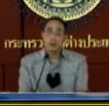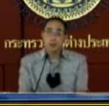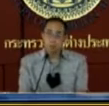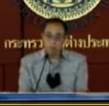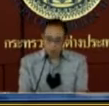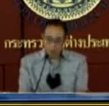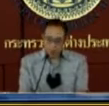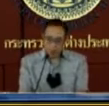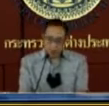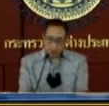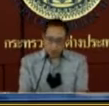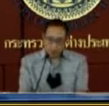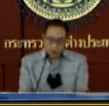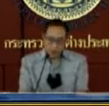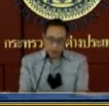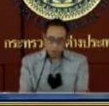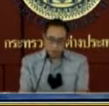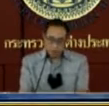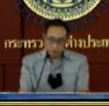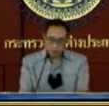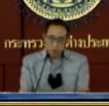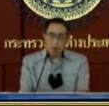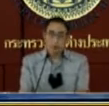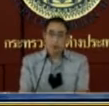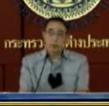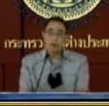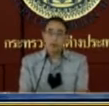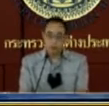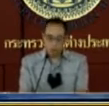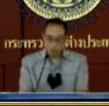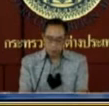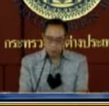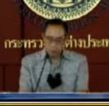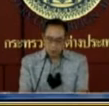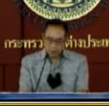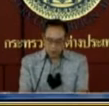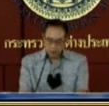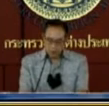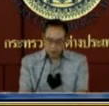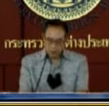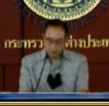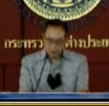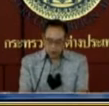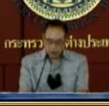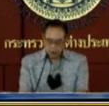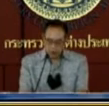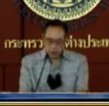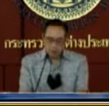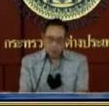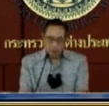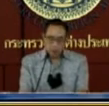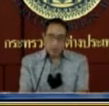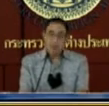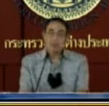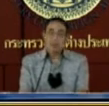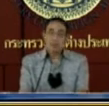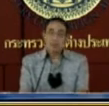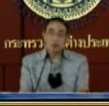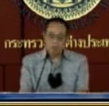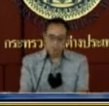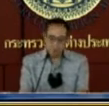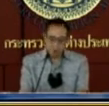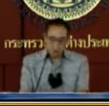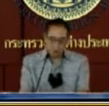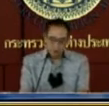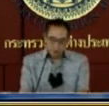ๆเพื่อยืนยันบทบาทของไทยในการส่งเสริมและคุ้มครองสิทธิมนุษยชนและการยึดมั่นต่อพันธกรณีของไทยภายใต้ตราส